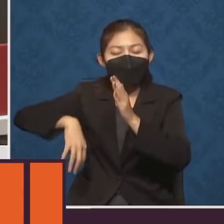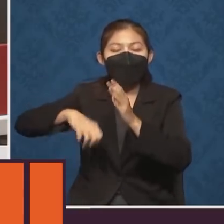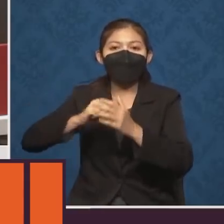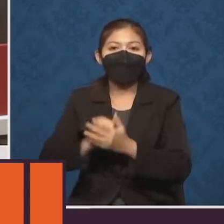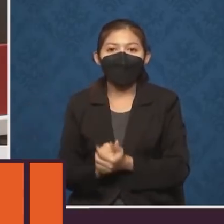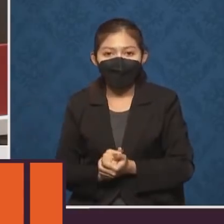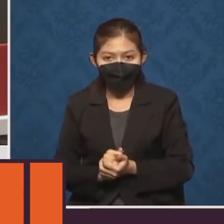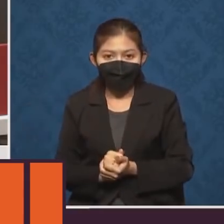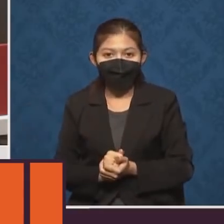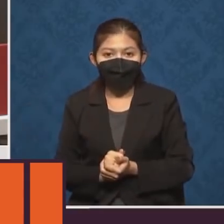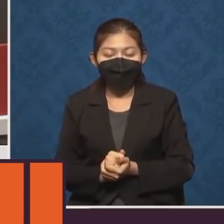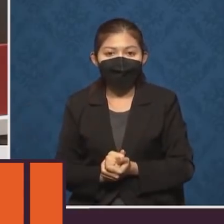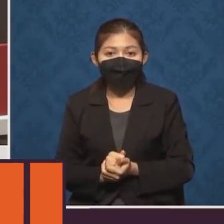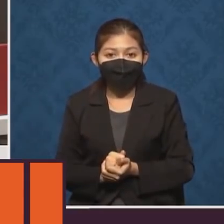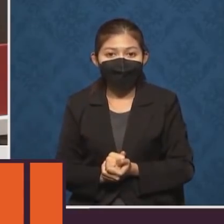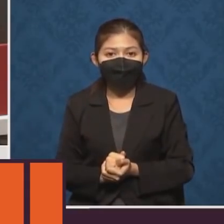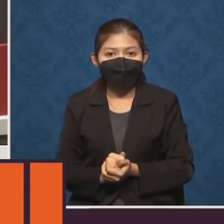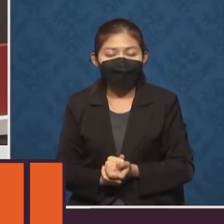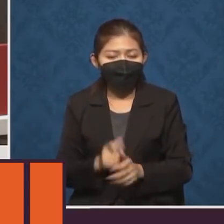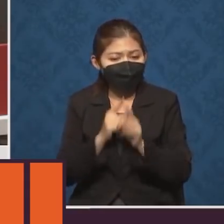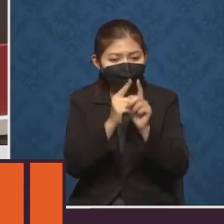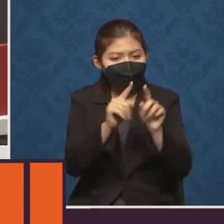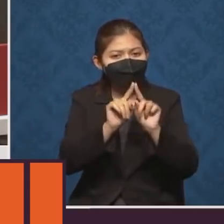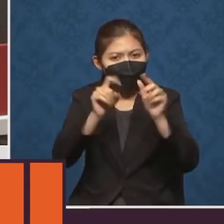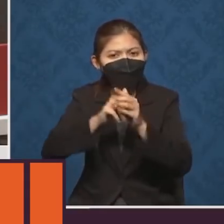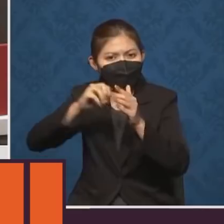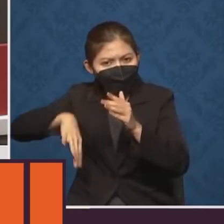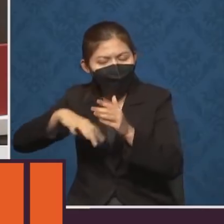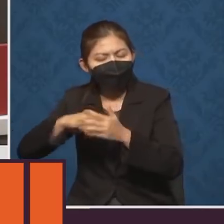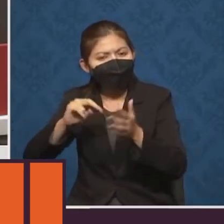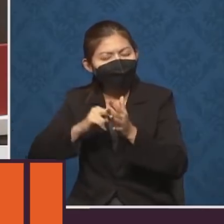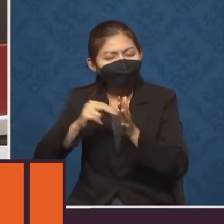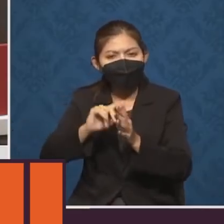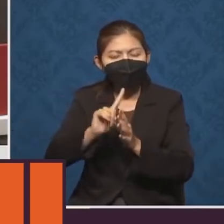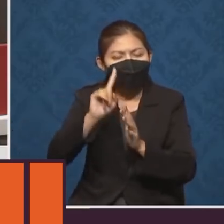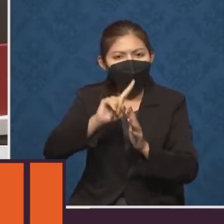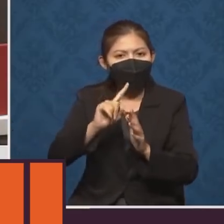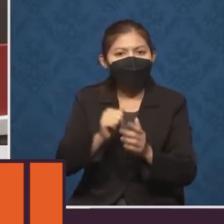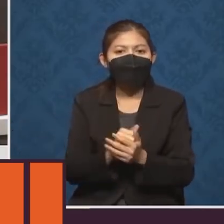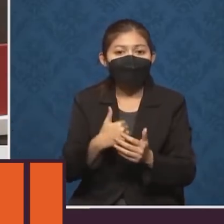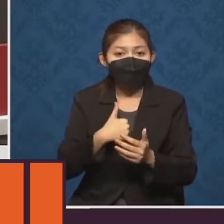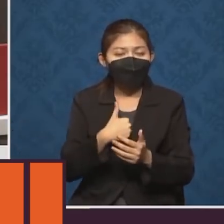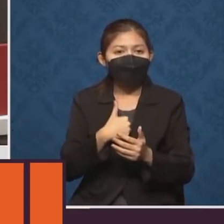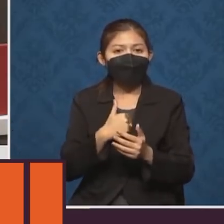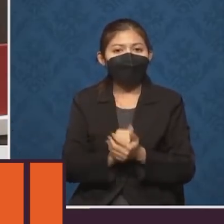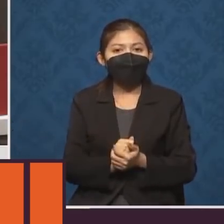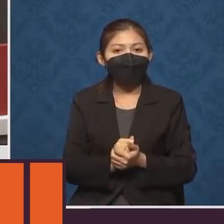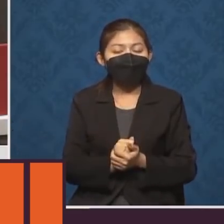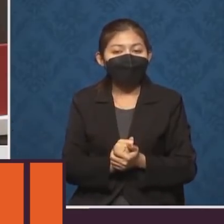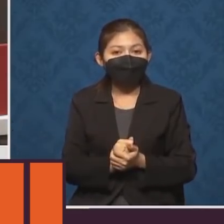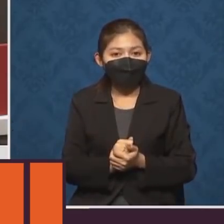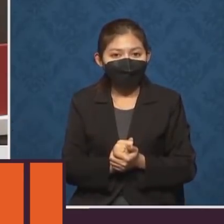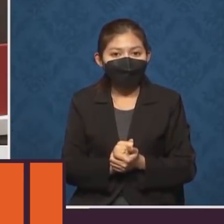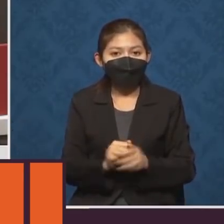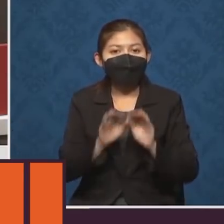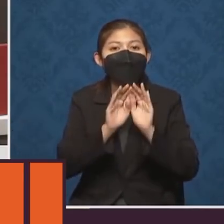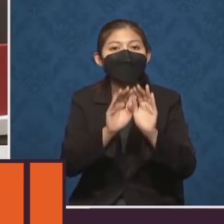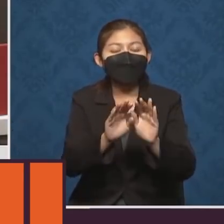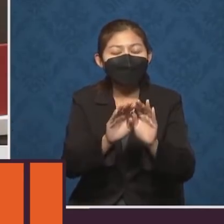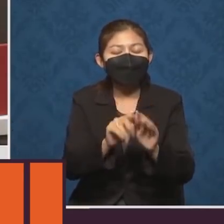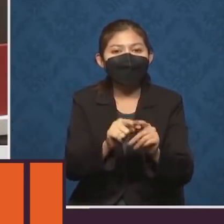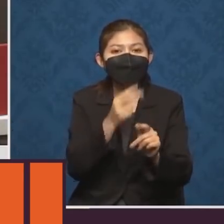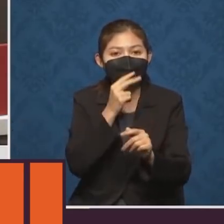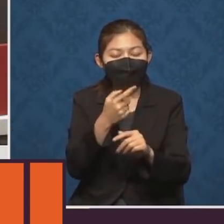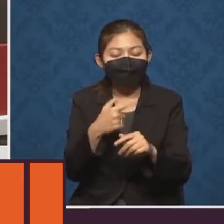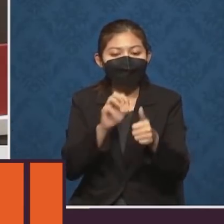นโยบายรัฐที่รับมอบหมายให้แต่ตกถ้าอย่างนั้นกับท่านประธานแต่ครับต่างนั้นนะครับโดยสรุปแล้วนะครับผมก็ยังอีกครั้งครับว่าอยากจะเห็นนะ